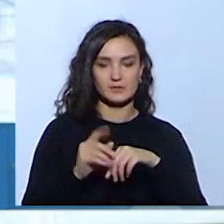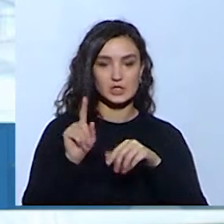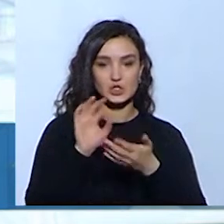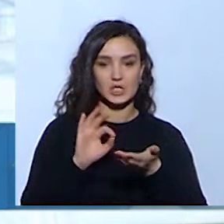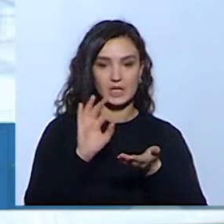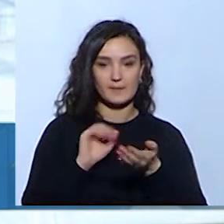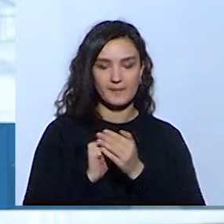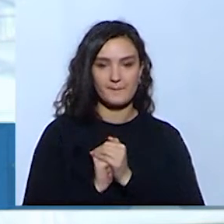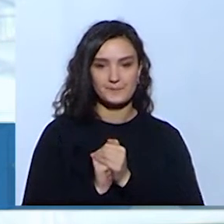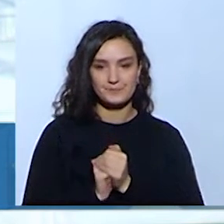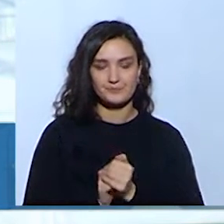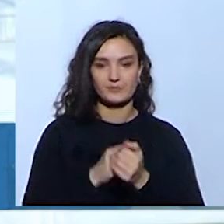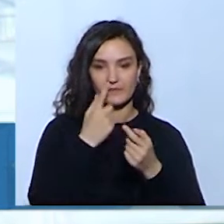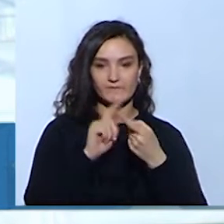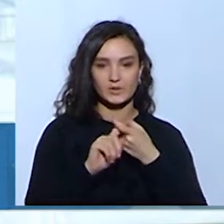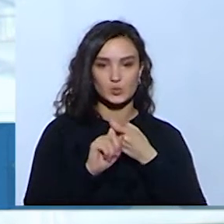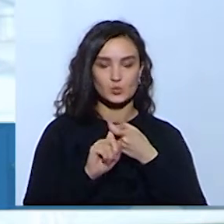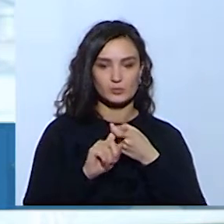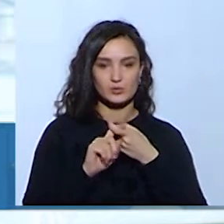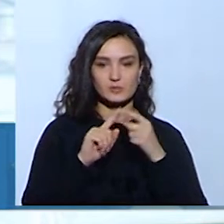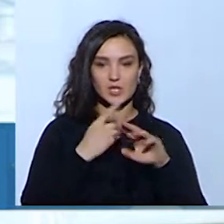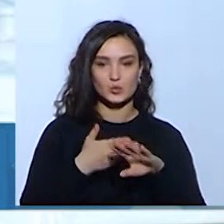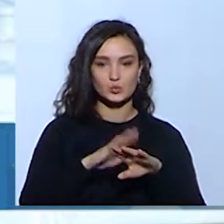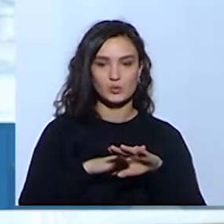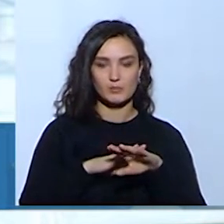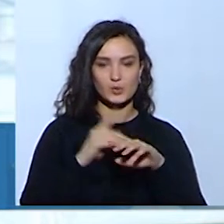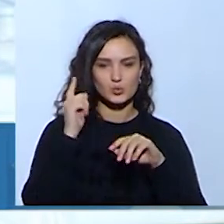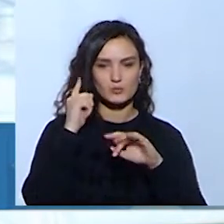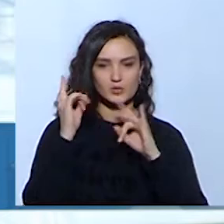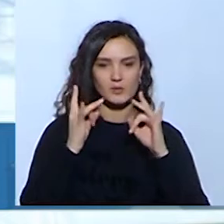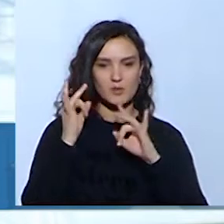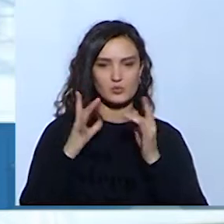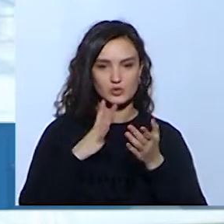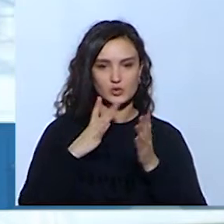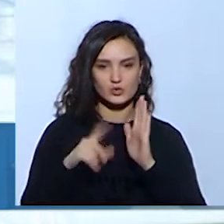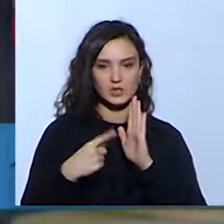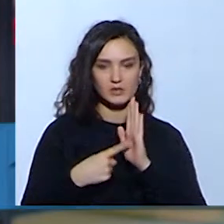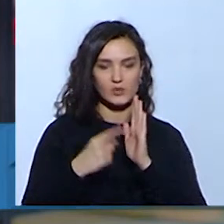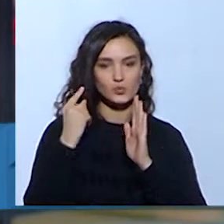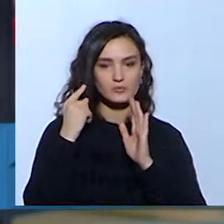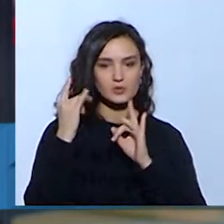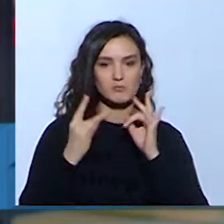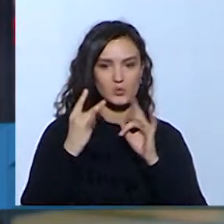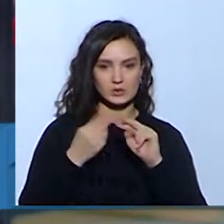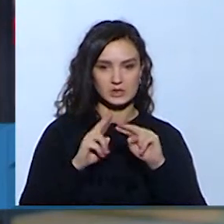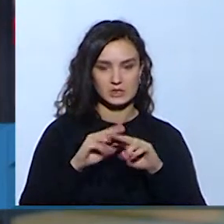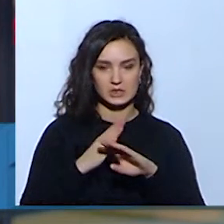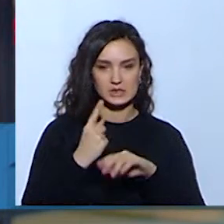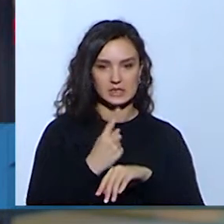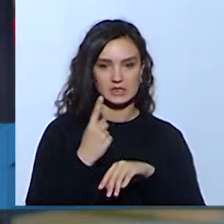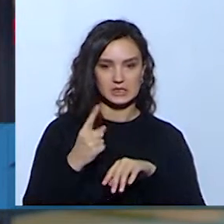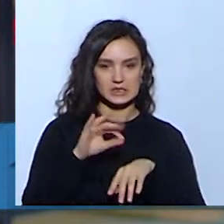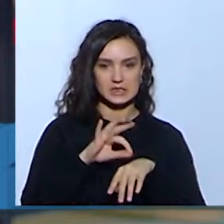რაც შეეხება ვირუსული ინფექციის გართულებას ყურებში ხმაურზე იყო შეკითხვა. ყურებში ხმაური ეს არის